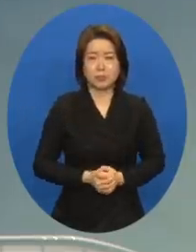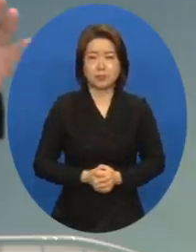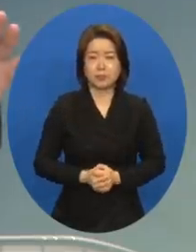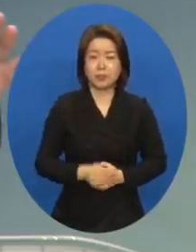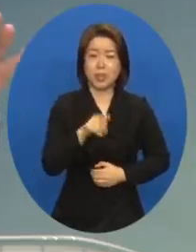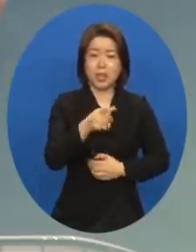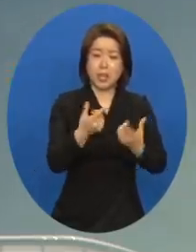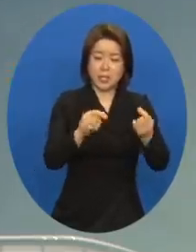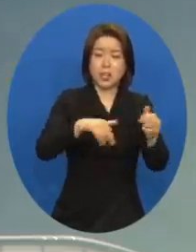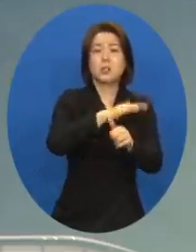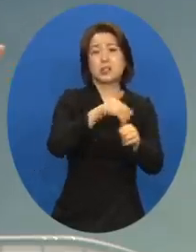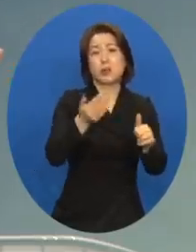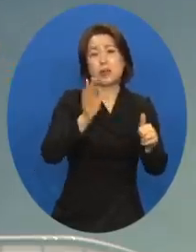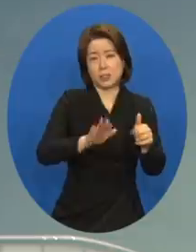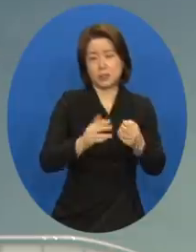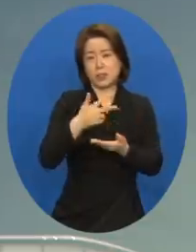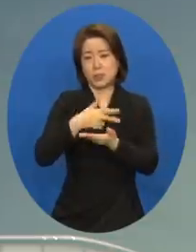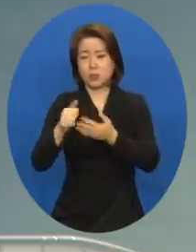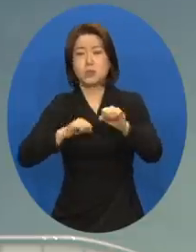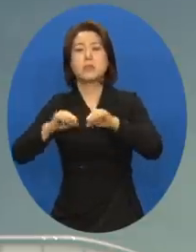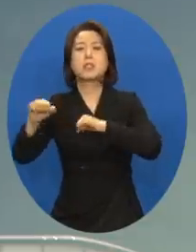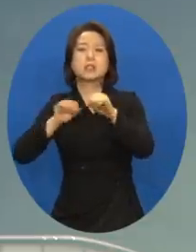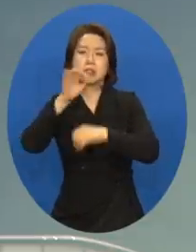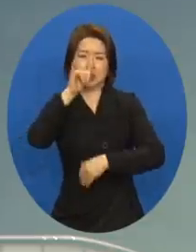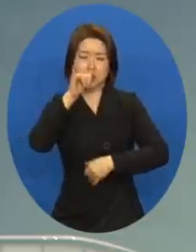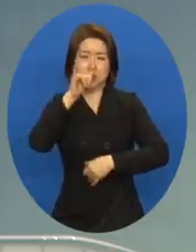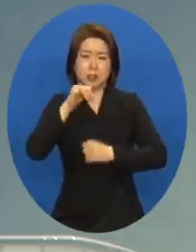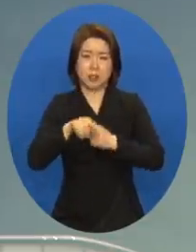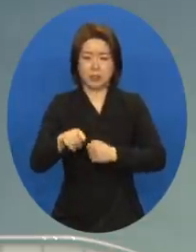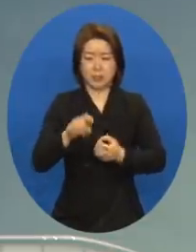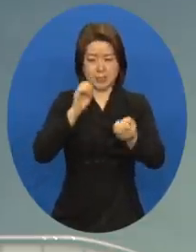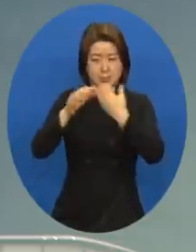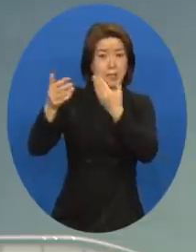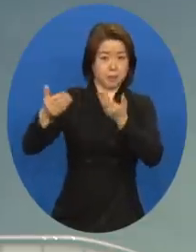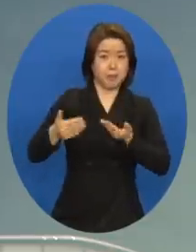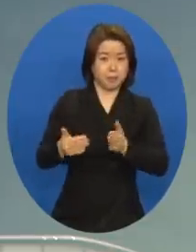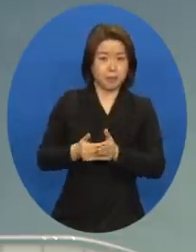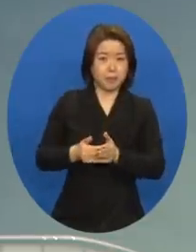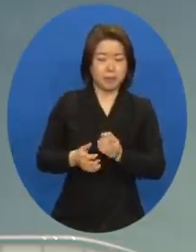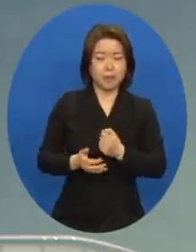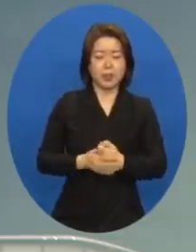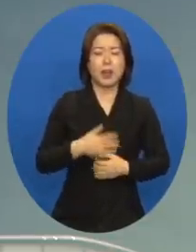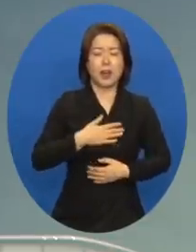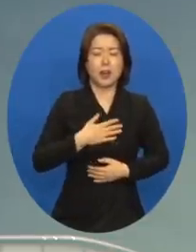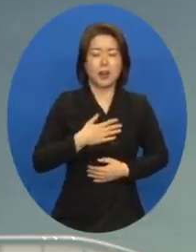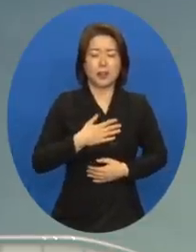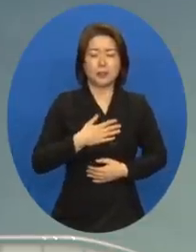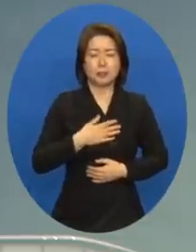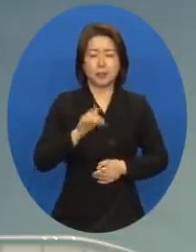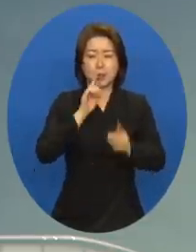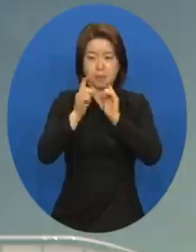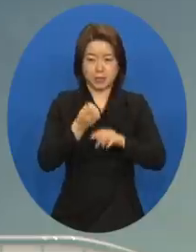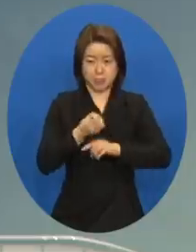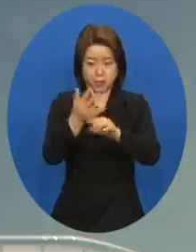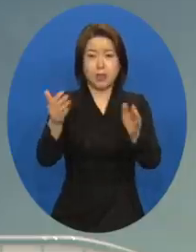이런 상황이지만 주님은 역사하신다, 그런 답을 주셔서 말씀을 전하고